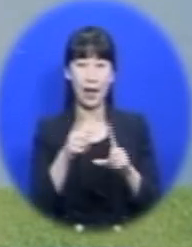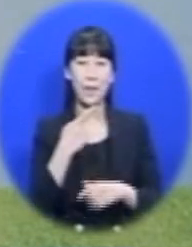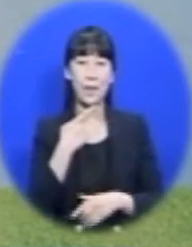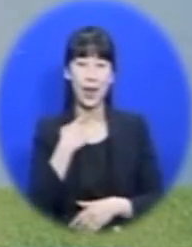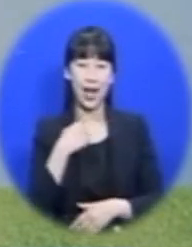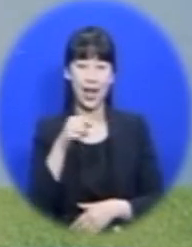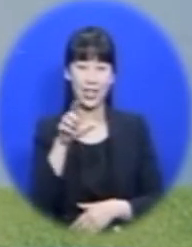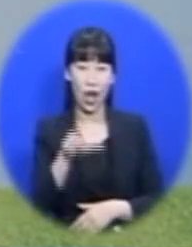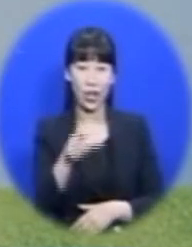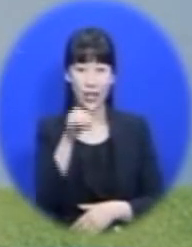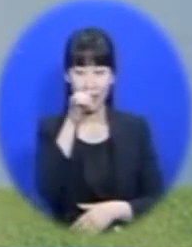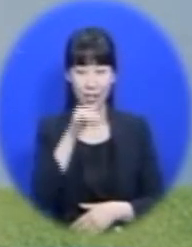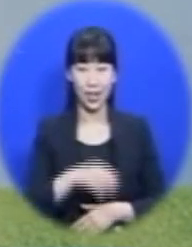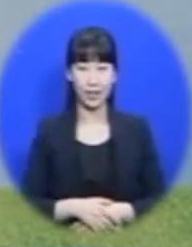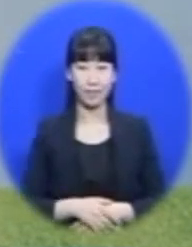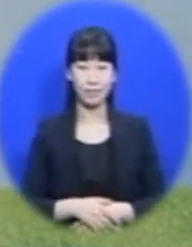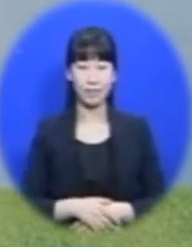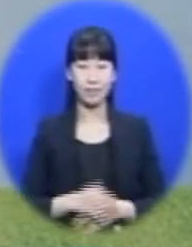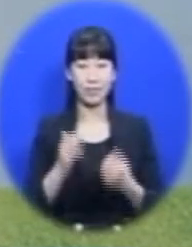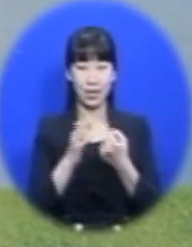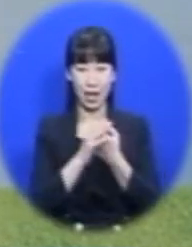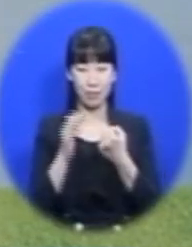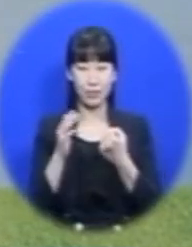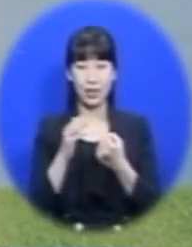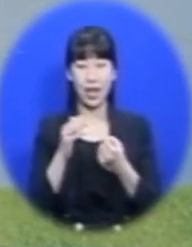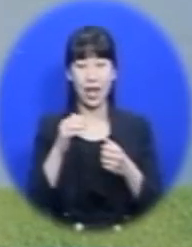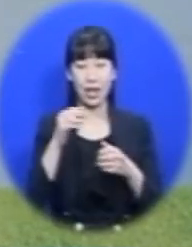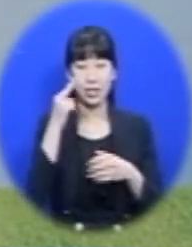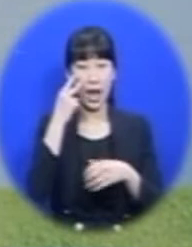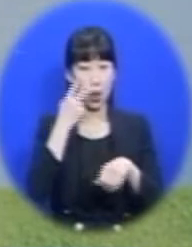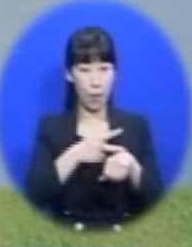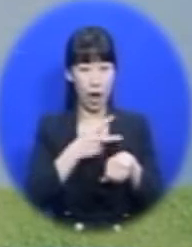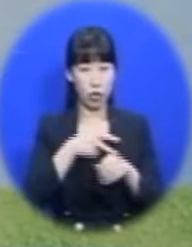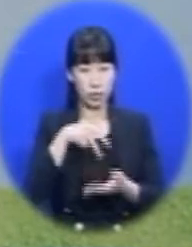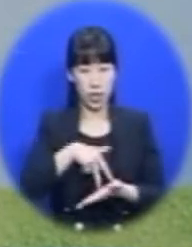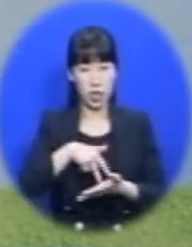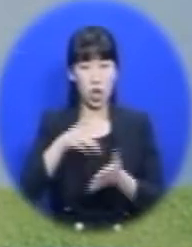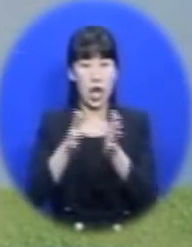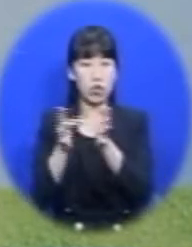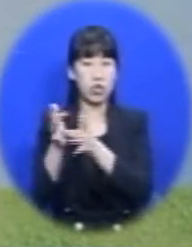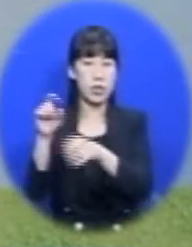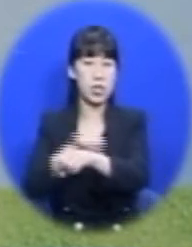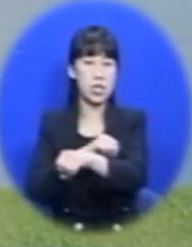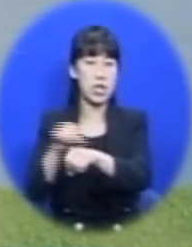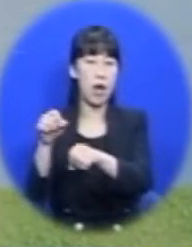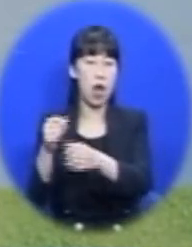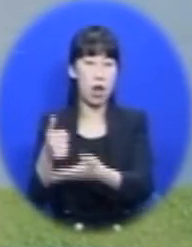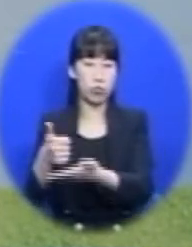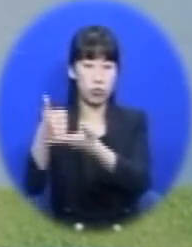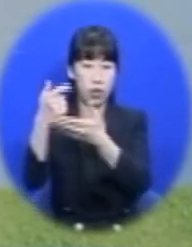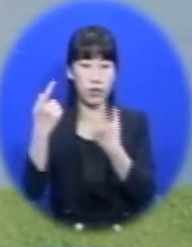그러니 사도 바울에게 있어서 예수님은 특별한 분이셨던 거예요. 우리 모두에게도 다 마찬가지입니다.